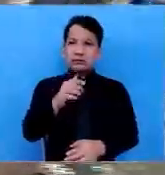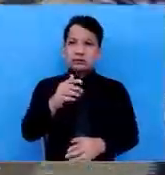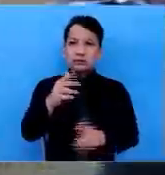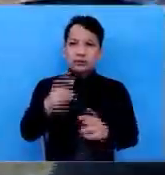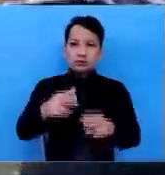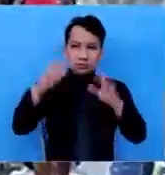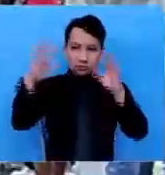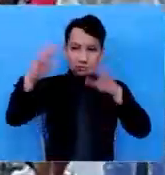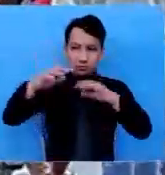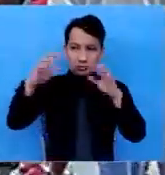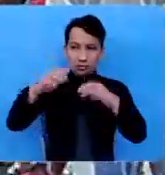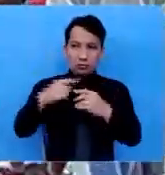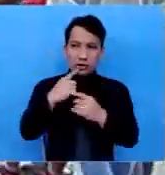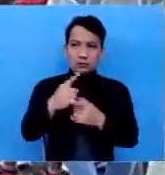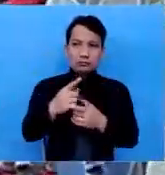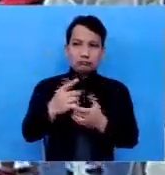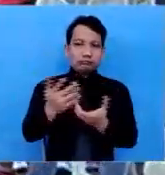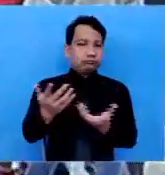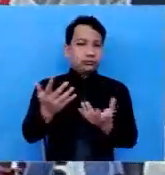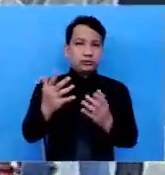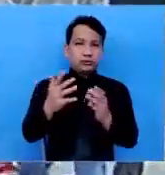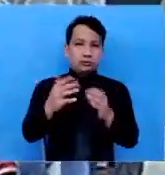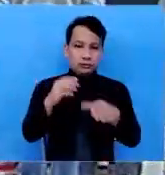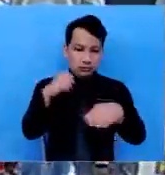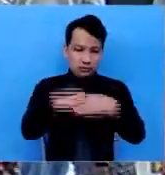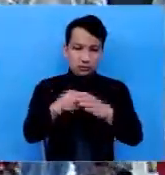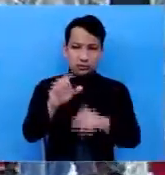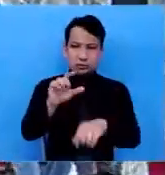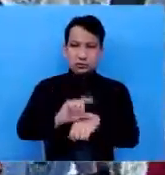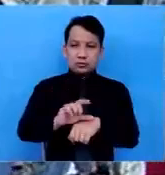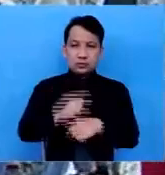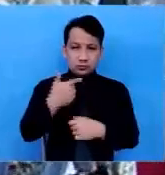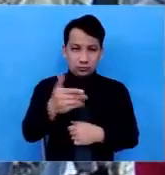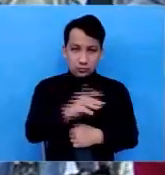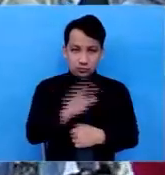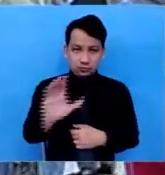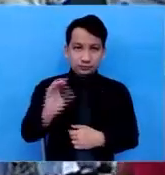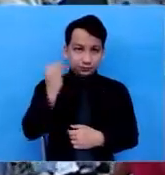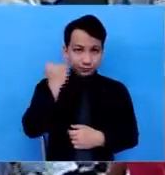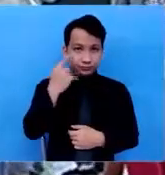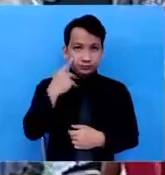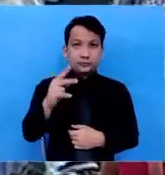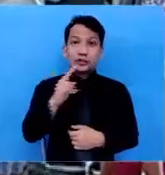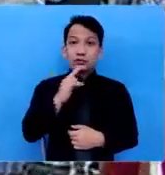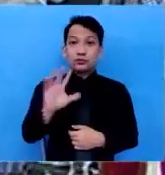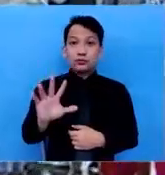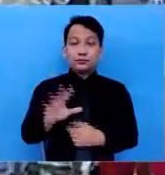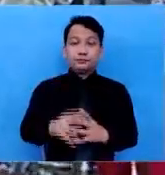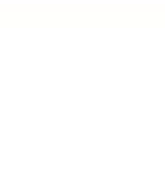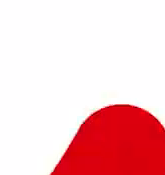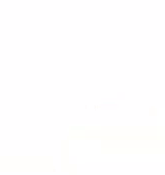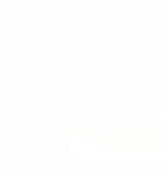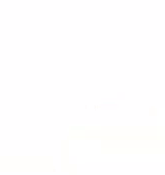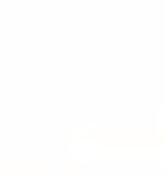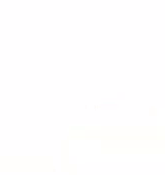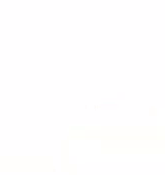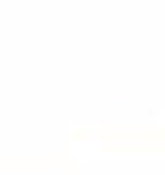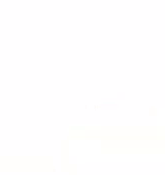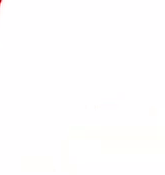ng simbahan. Nagbabalita mula sa frontline, Justine Punsala, News 5.